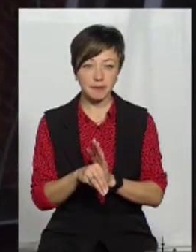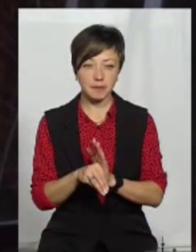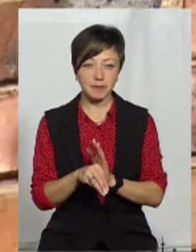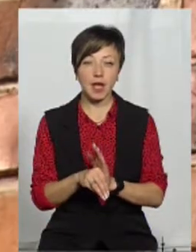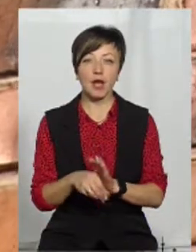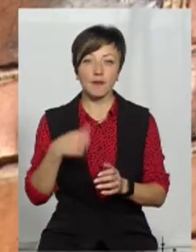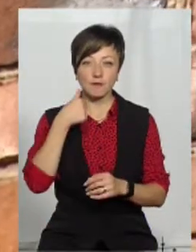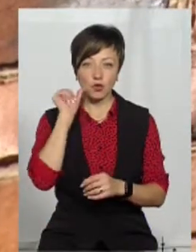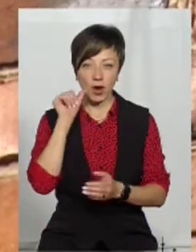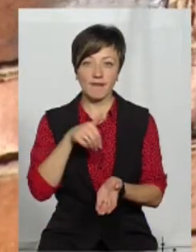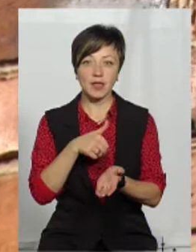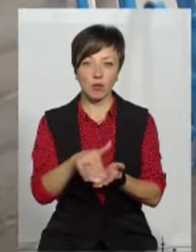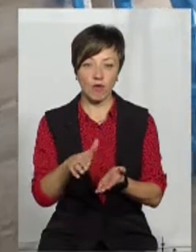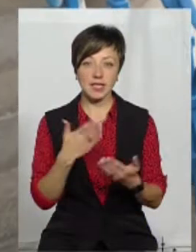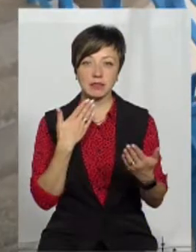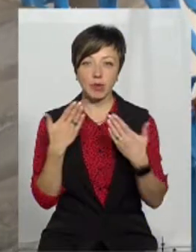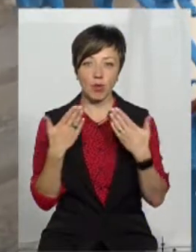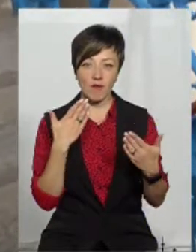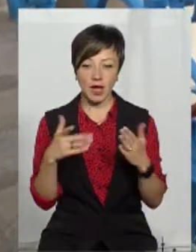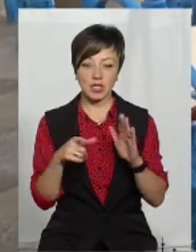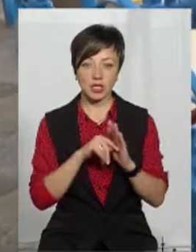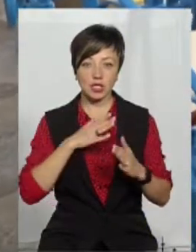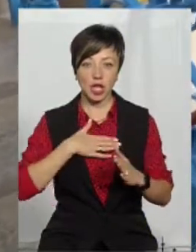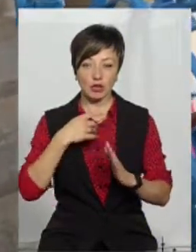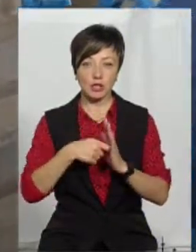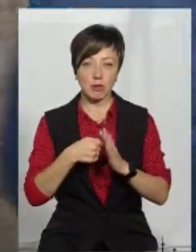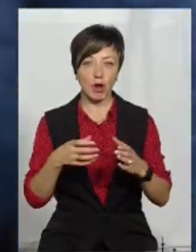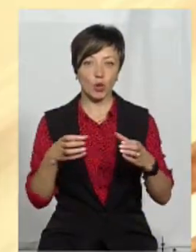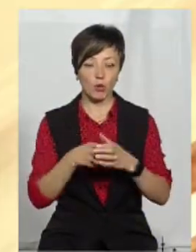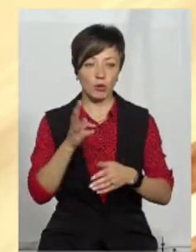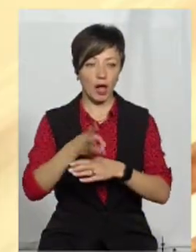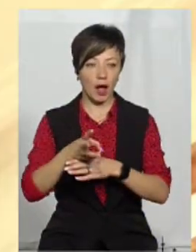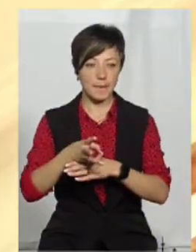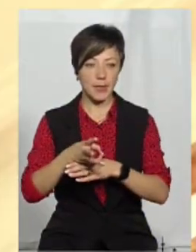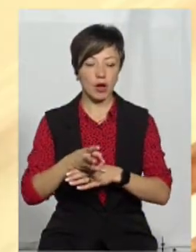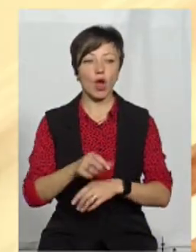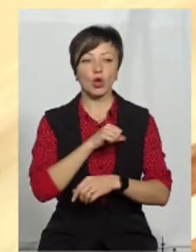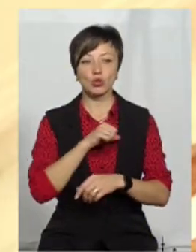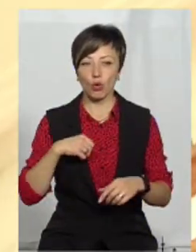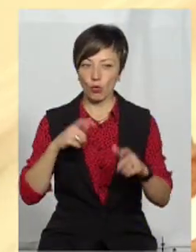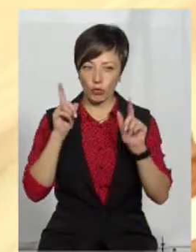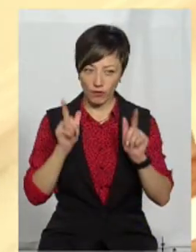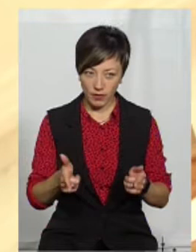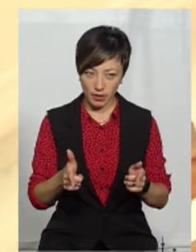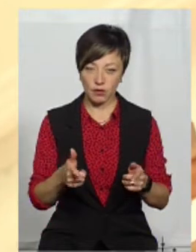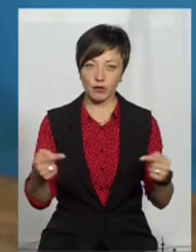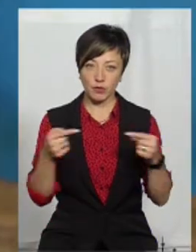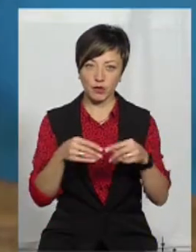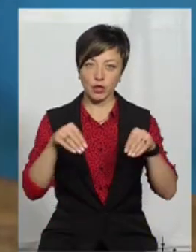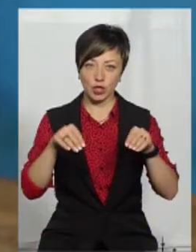Пустовойт учора відмовився спілкуватися із нашою знімальною групою на камеру. Добровільно, відповідно до рішення